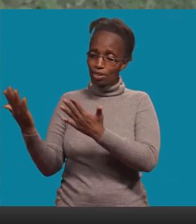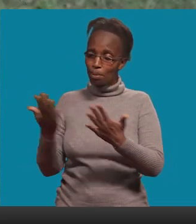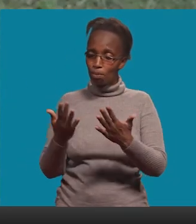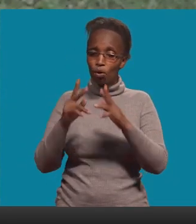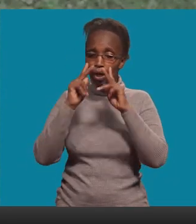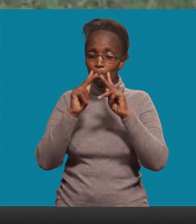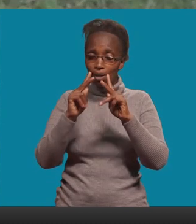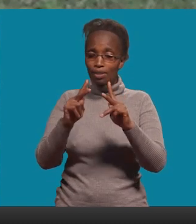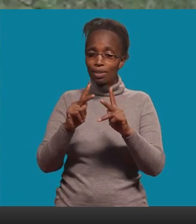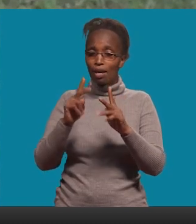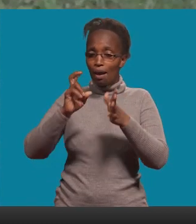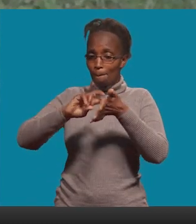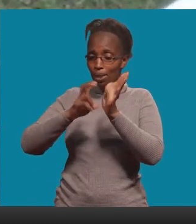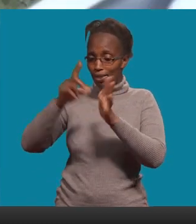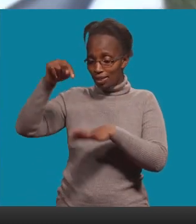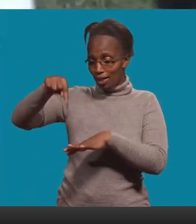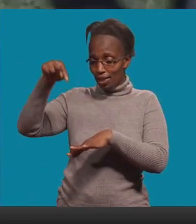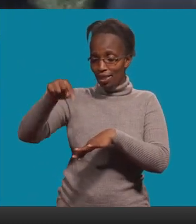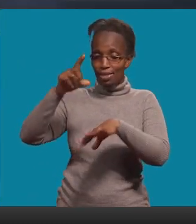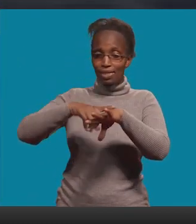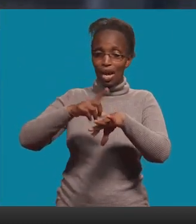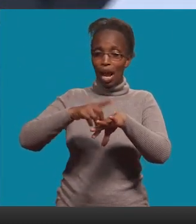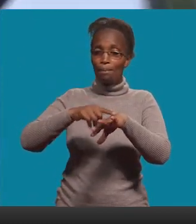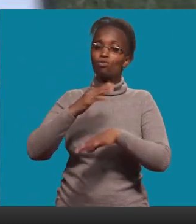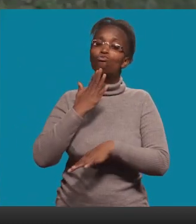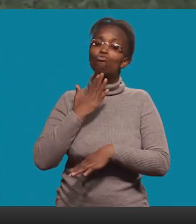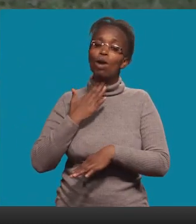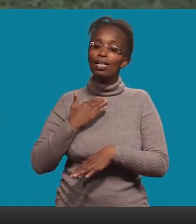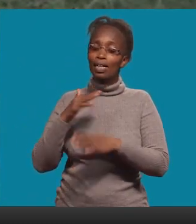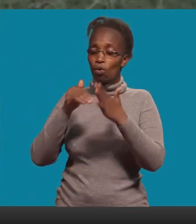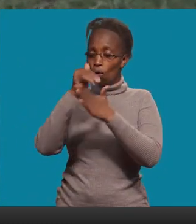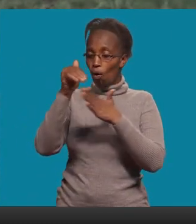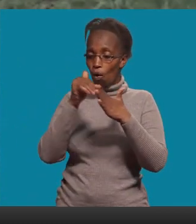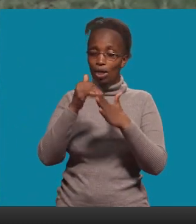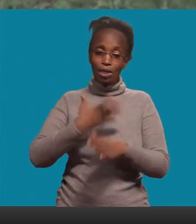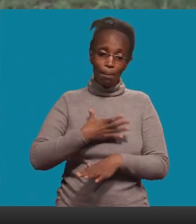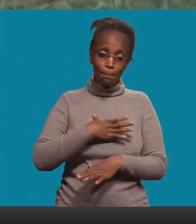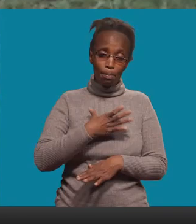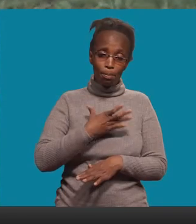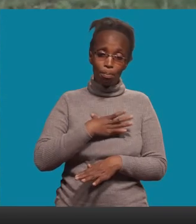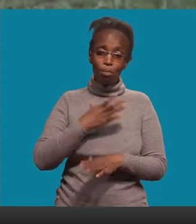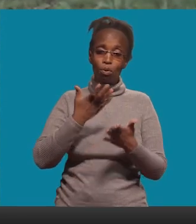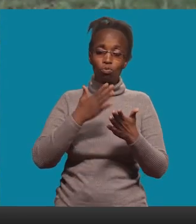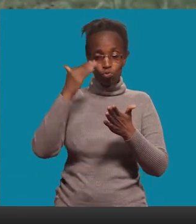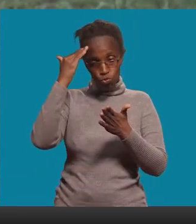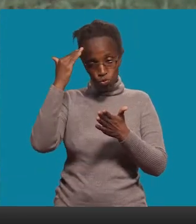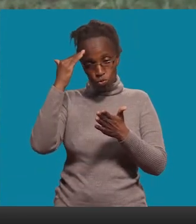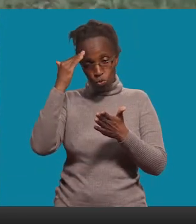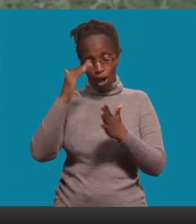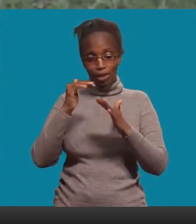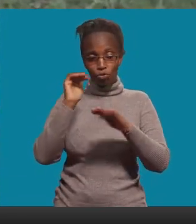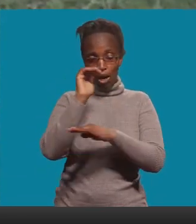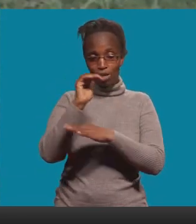anachangia amani. Basi wakati huu, tunataka tu kuongezea juu na yale